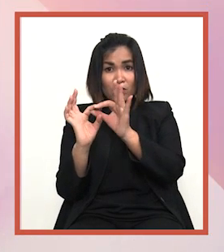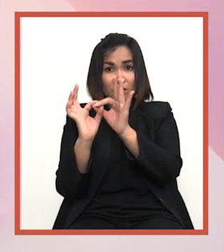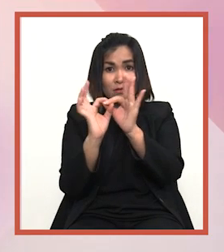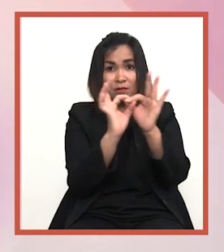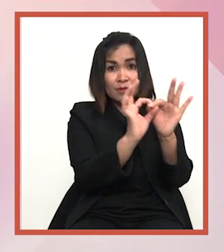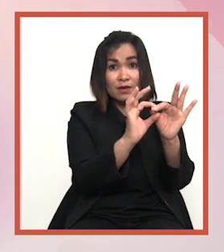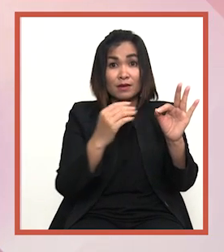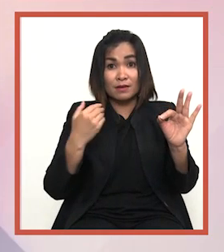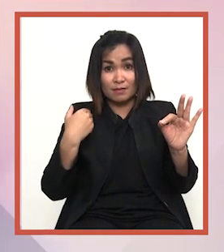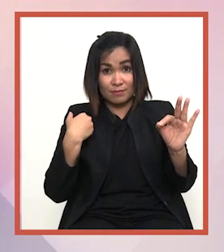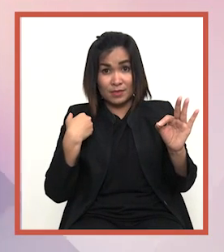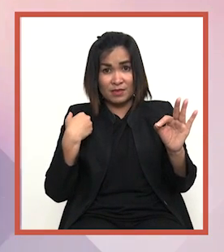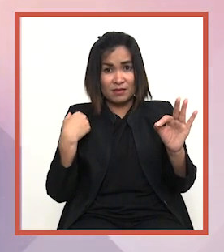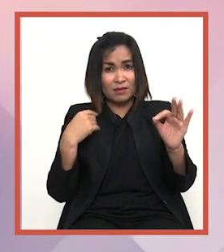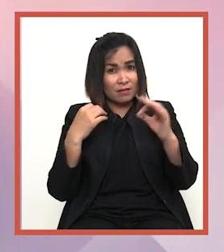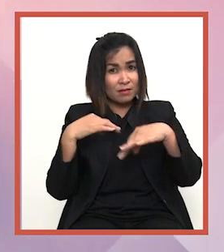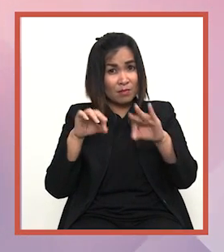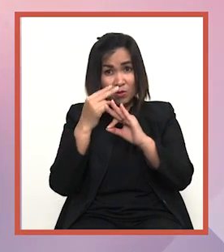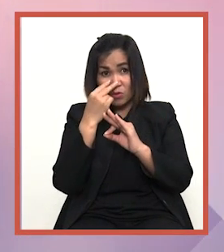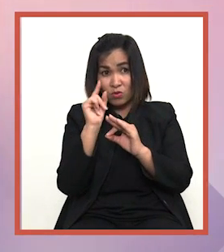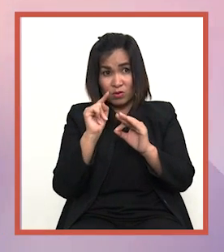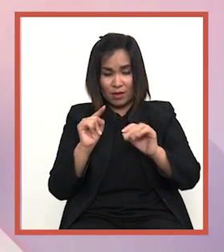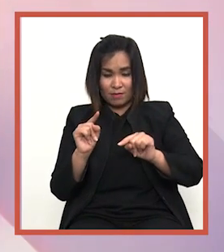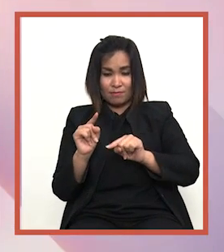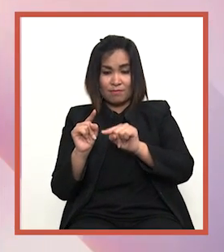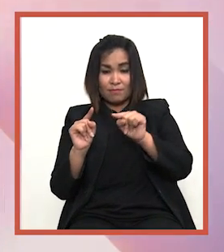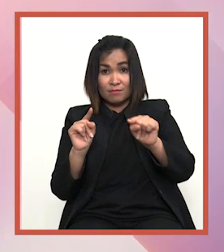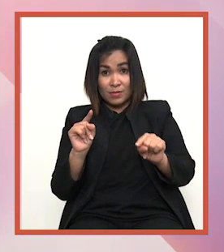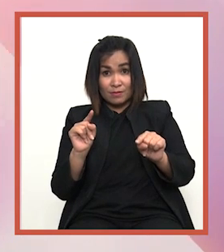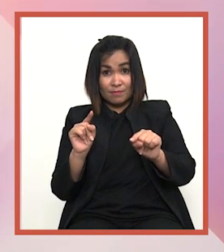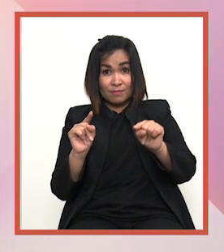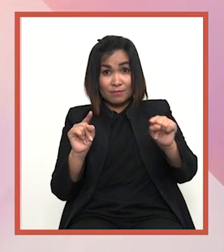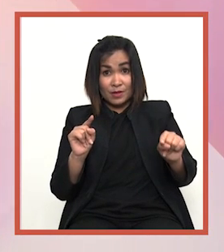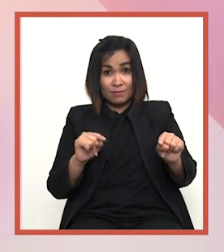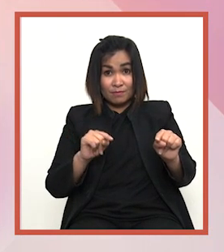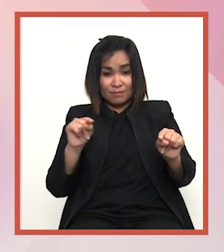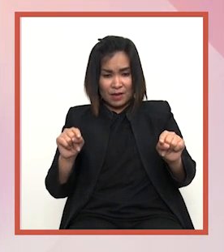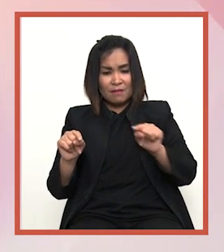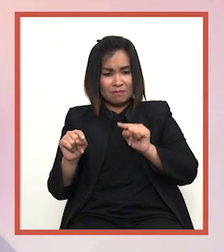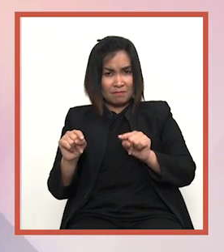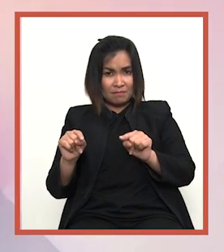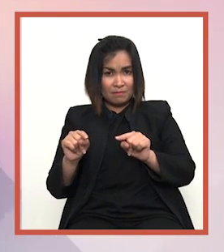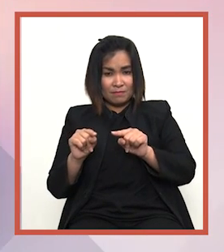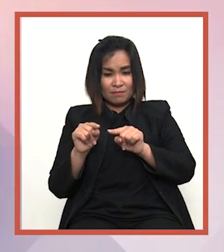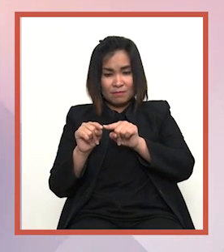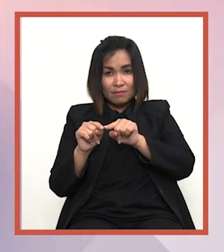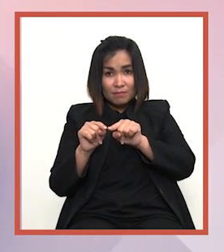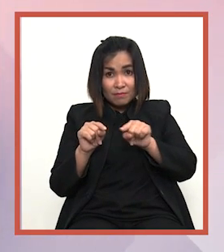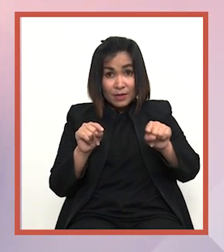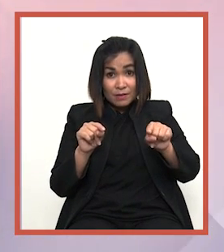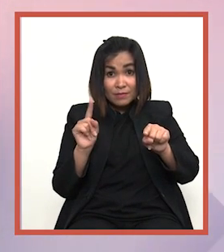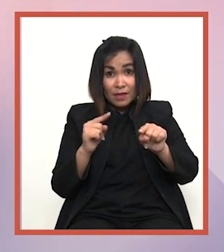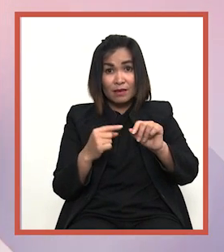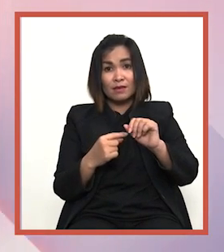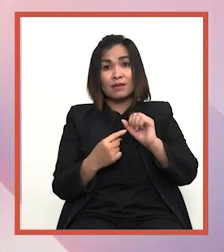แล้วก็เครื่องวงกลมตรงกลางนะครับสังเกตดีๆจะมีขีดอยู่ด้านบนเครื่องวงกลมด้วยนะครับเป็นสัญลักษณ์ของเต้ารับไฟฟ้า